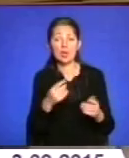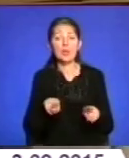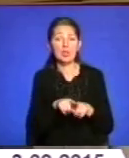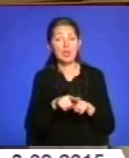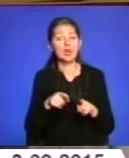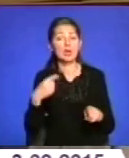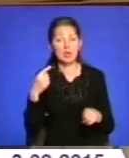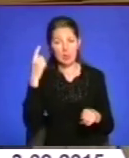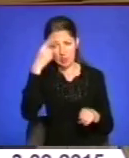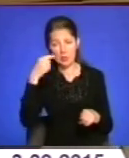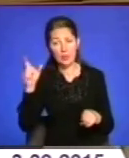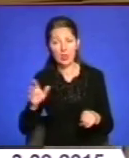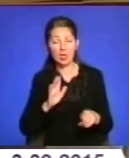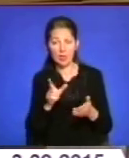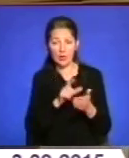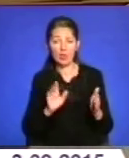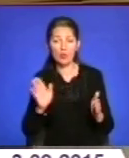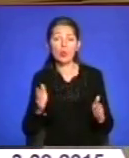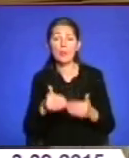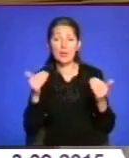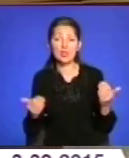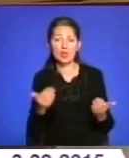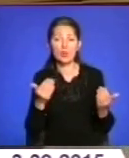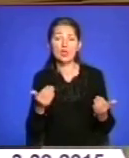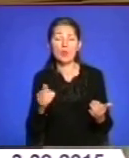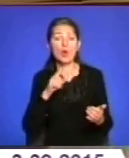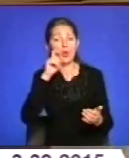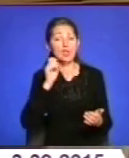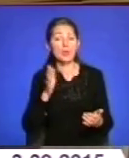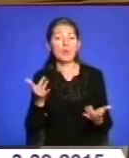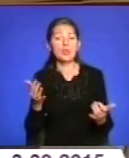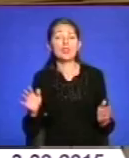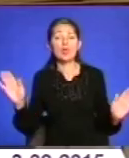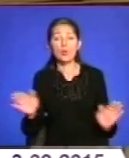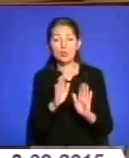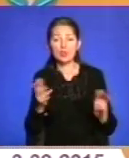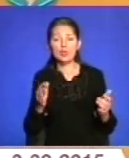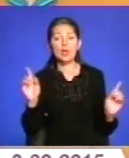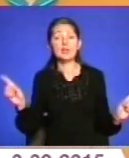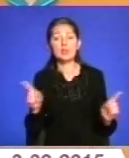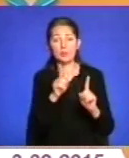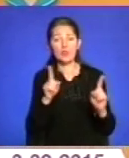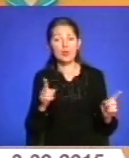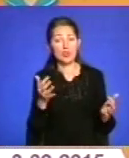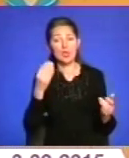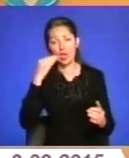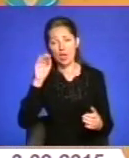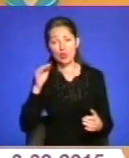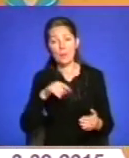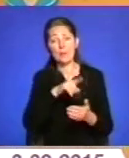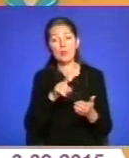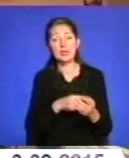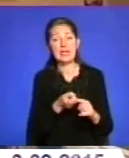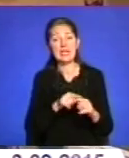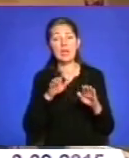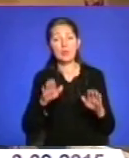нас було більше, то, може, і Україна була б іще музичнішою, ще співочішою і ще кращою. На запитання, яке місце